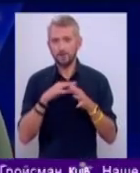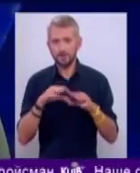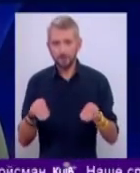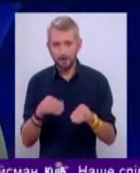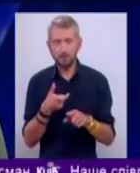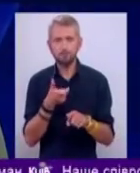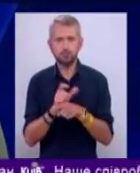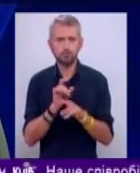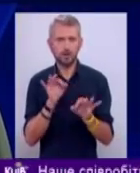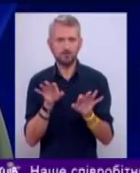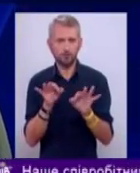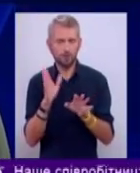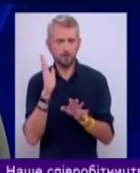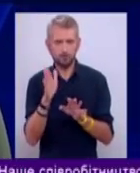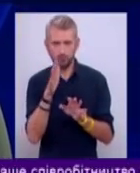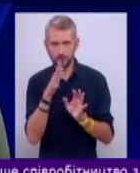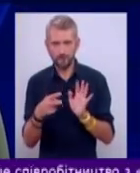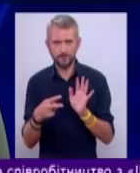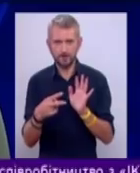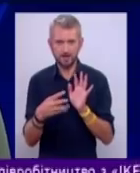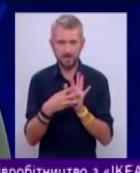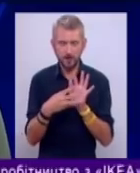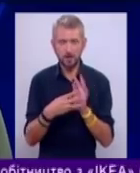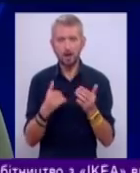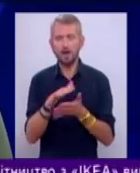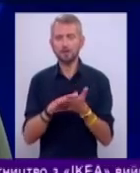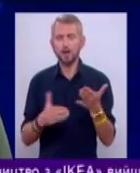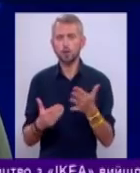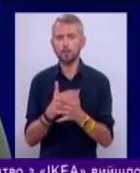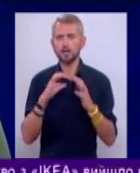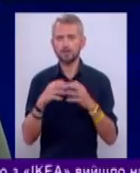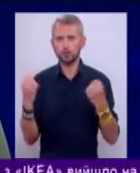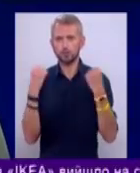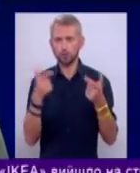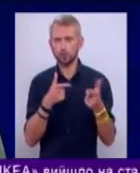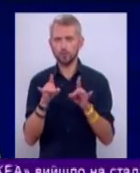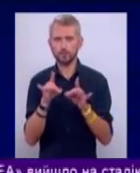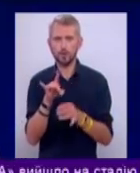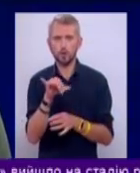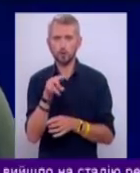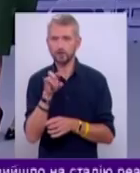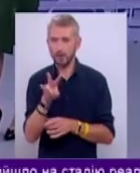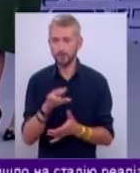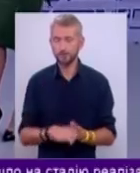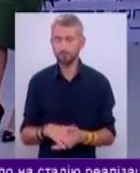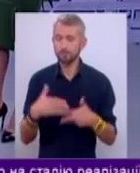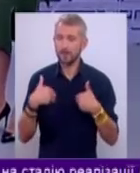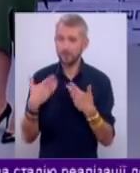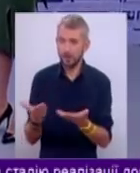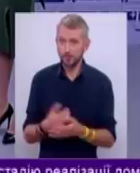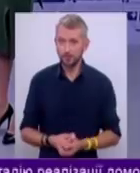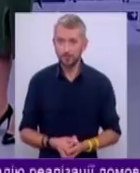інформаційну картину дня не пропустіть о 21-й. Надалі новинами зі світу спорту готовий поділитися Руслан Свірін. Вітаю вас, вам